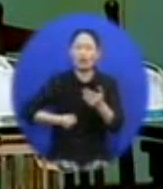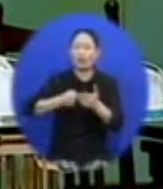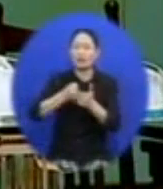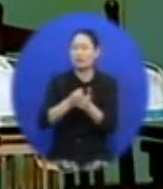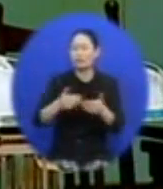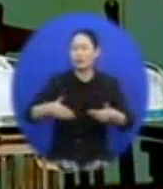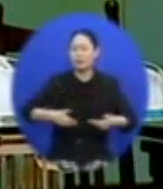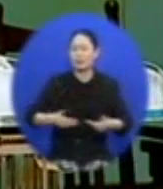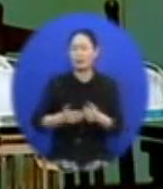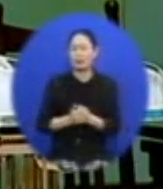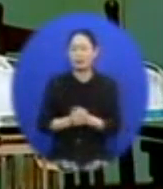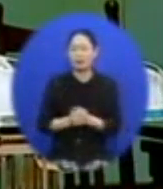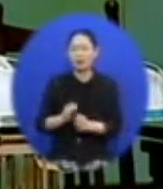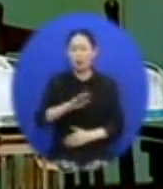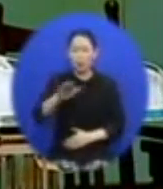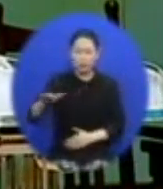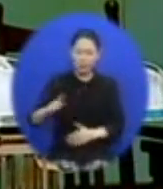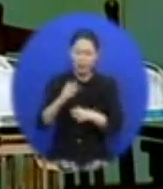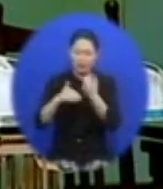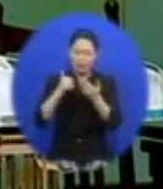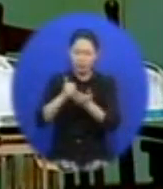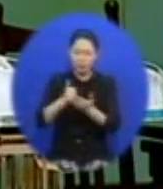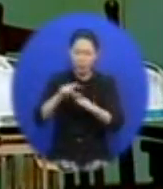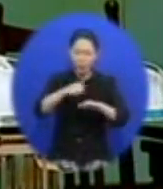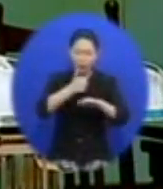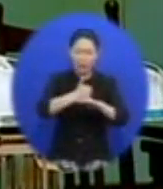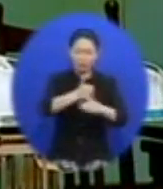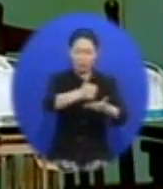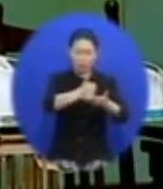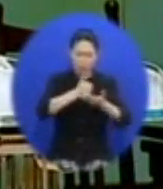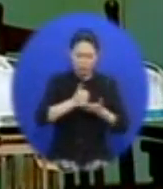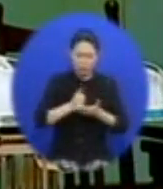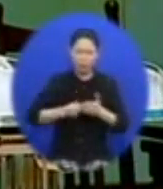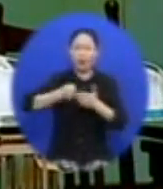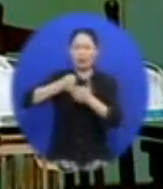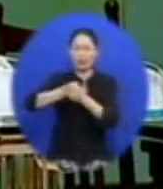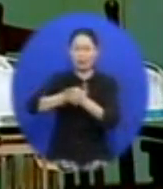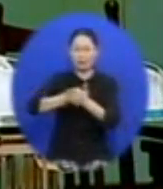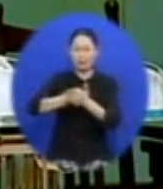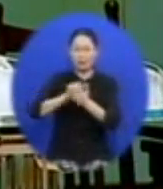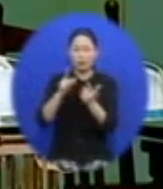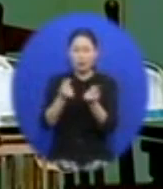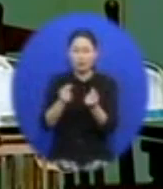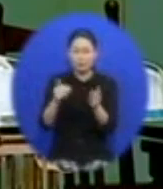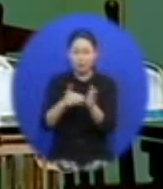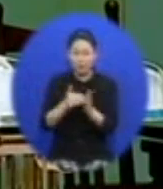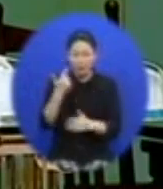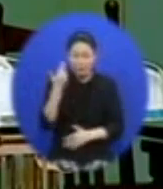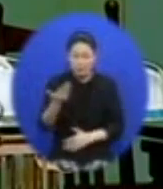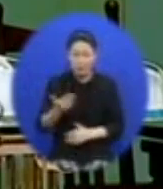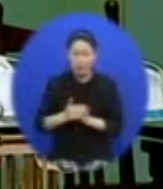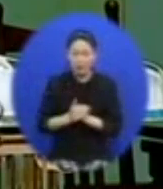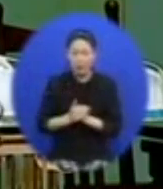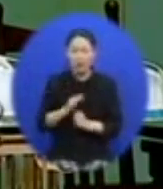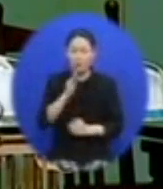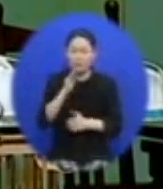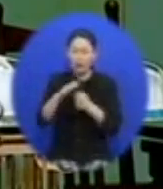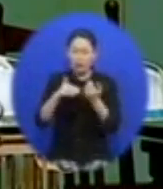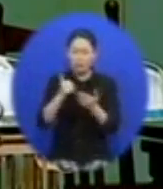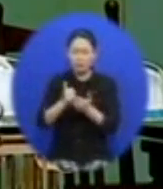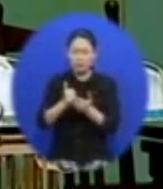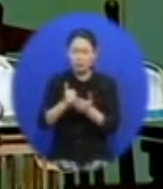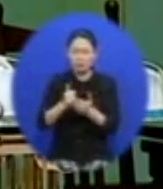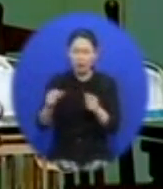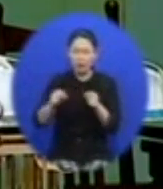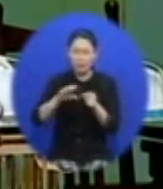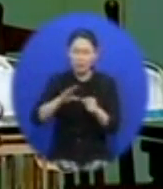거예요 여러분의 하나님을 왕으로 모시기 를 결단 하는거 그렇게 하셨나요 정말 여러분이 하나님 앞에